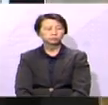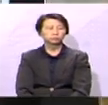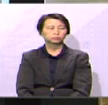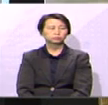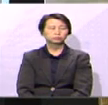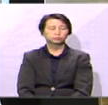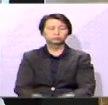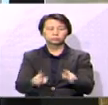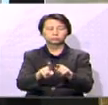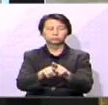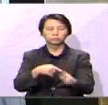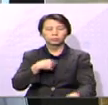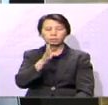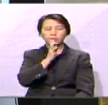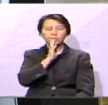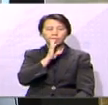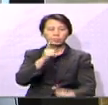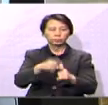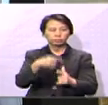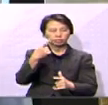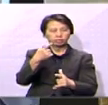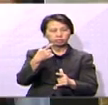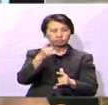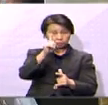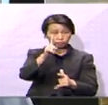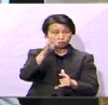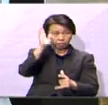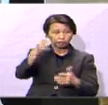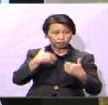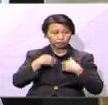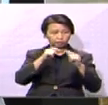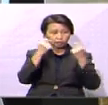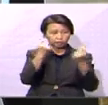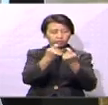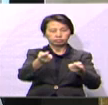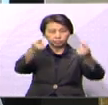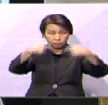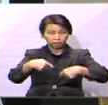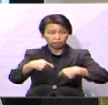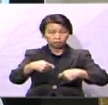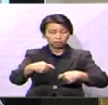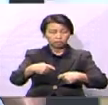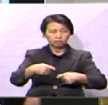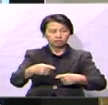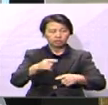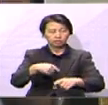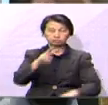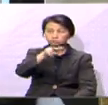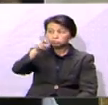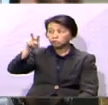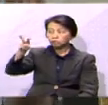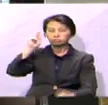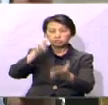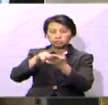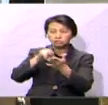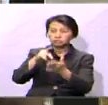Macam saya nyatakan bahawa pada bulan pertengahan bulan Januari akan ada tim yang datang. Daripada itu dah datang ada pun, dia tengok dan telah kenal